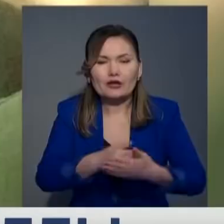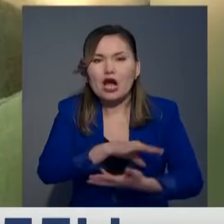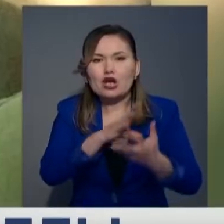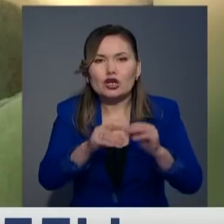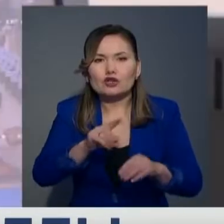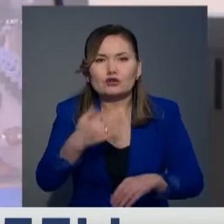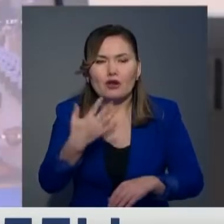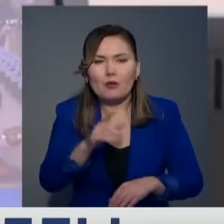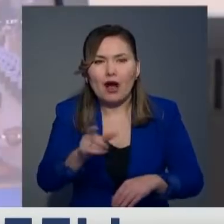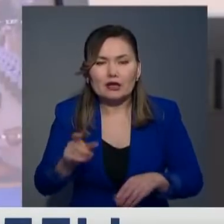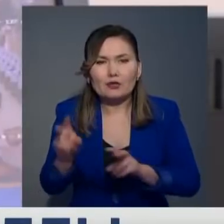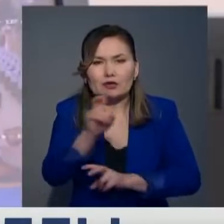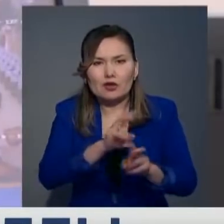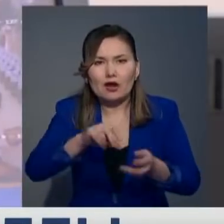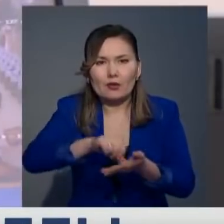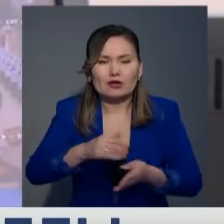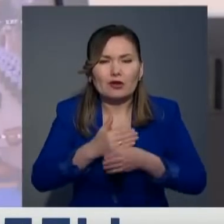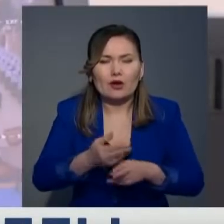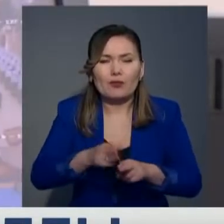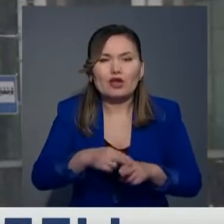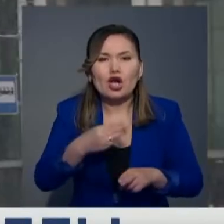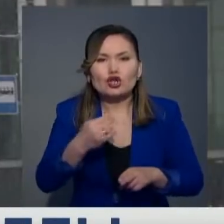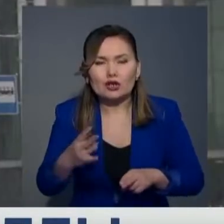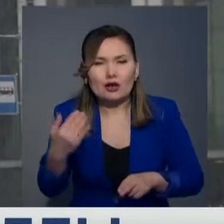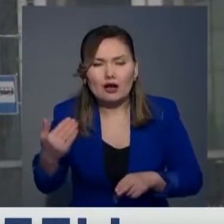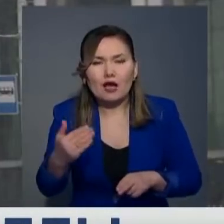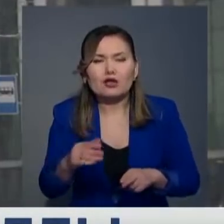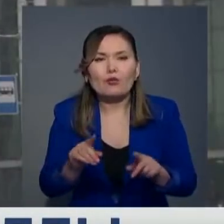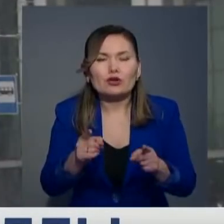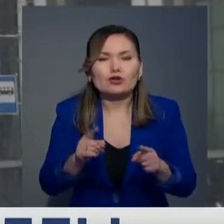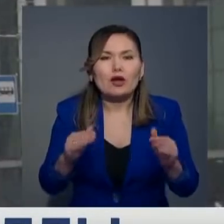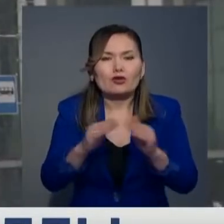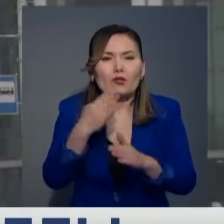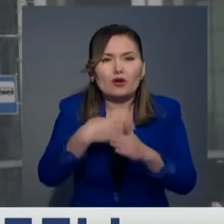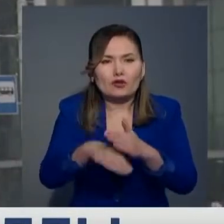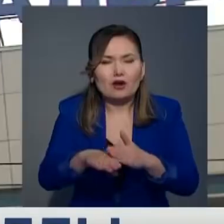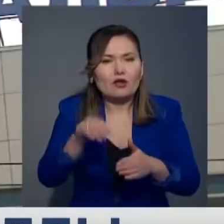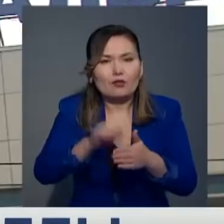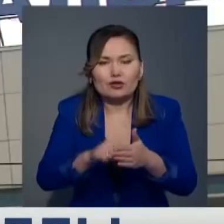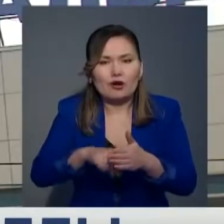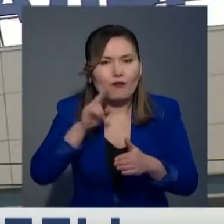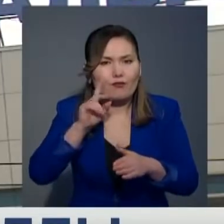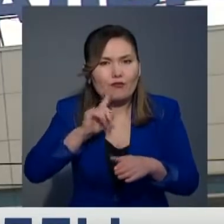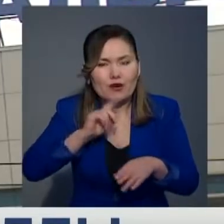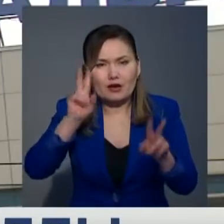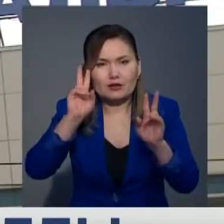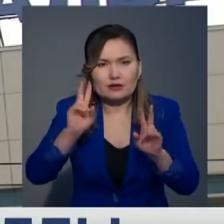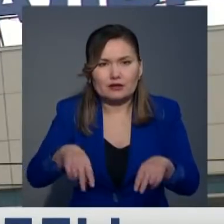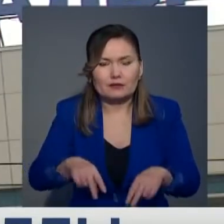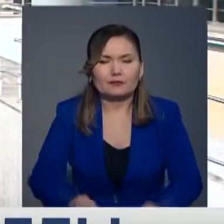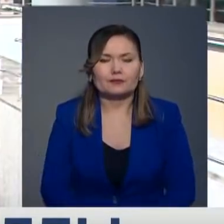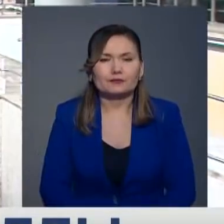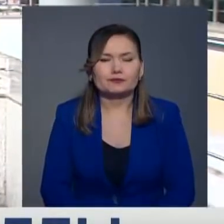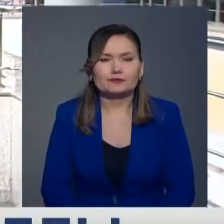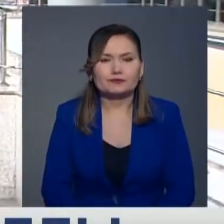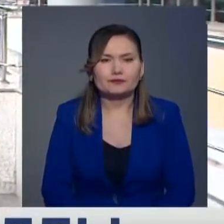жалпы 150 адам қатысты. Шерханның не себепті туыстарына хабар бермей үйден кетіп қалған қалалық ювеналды полиция қызметі